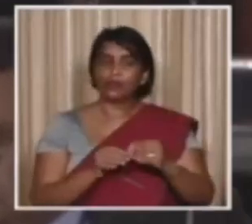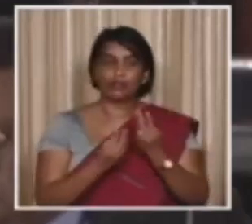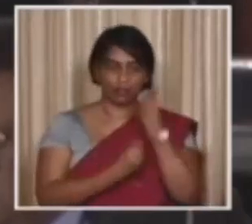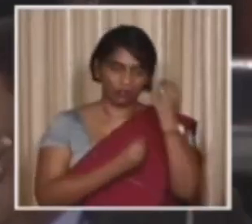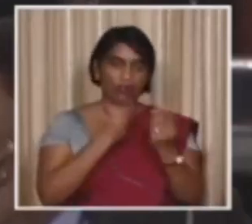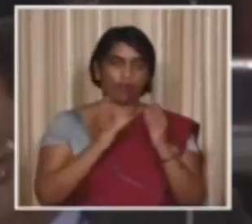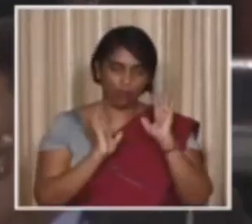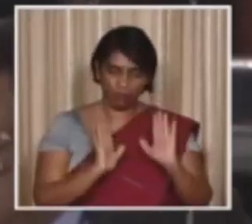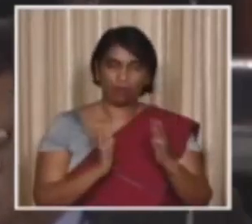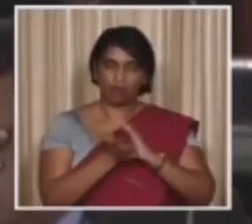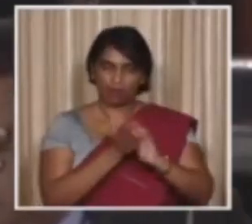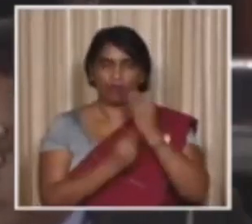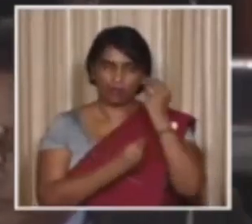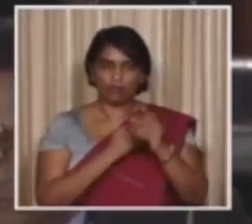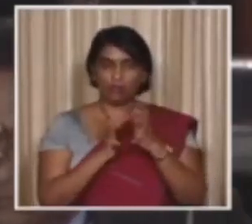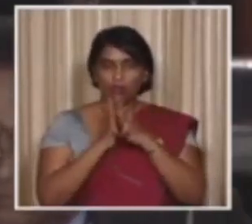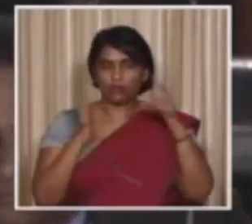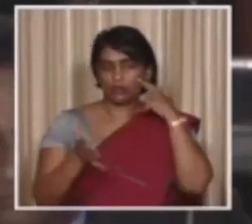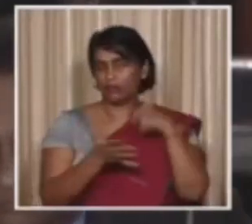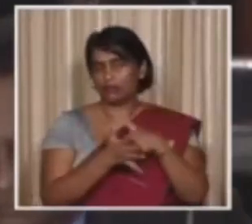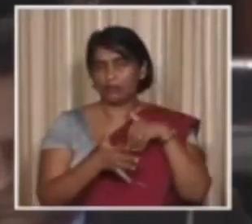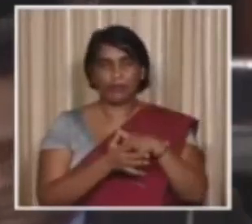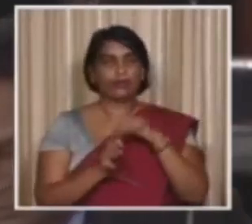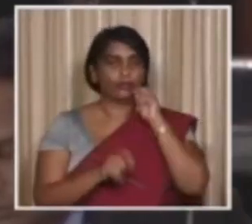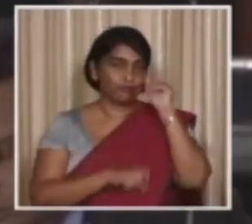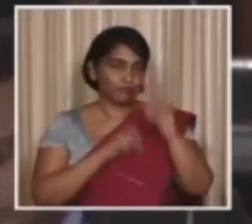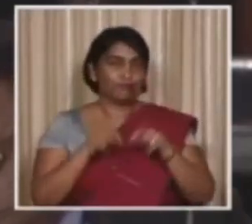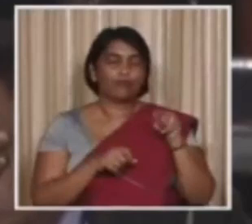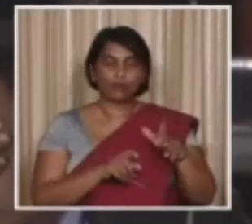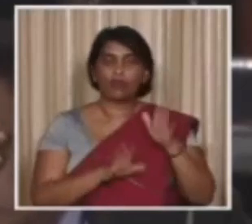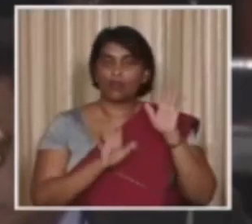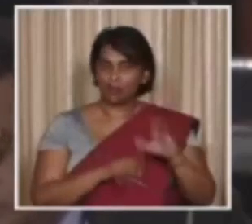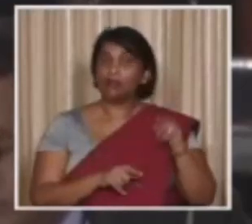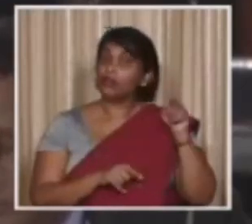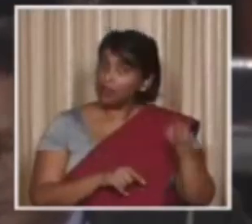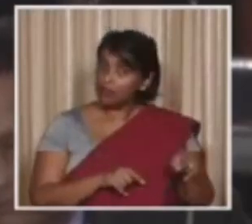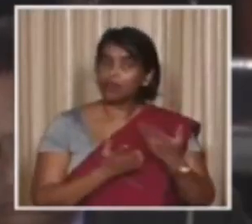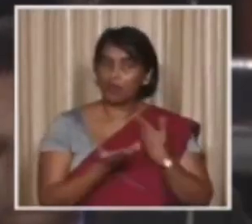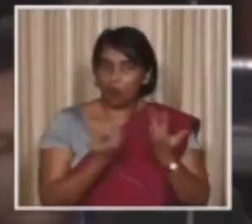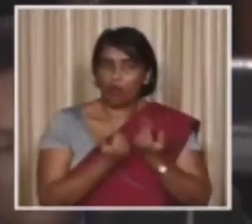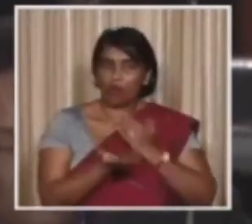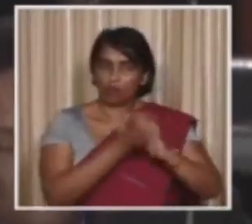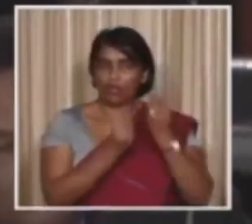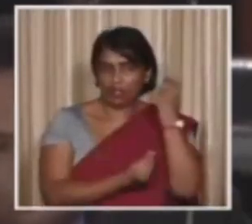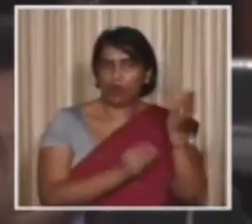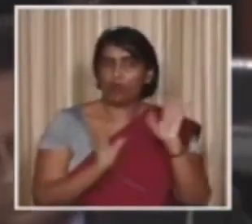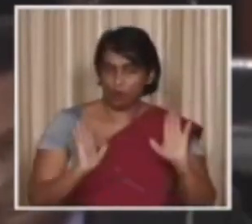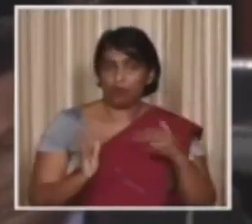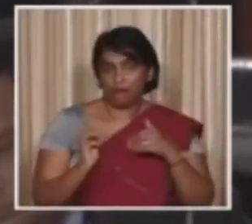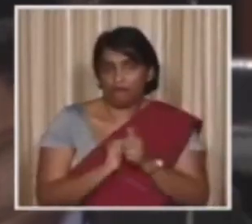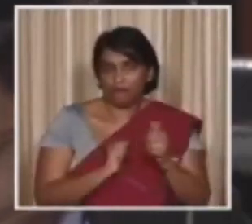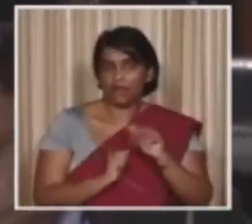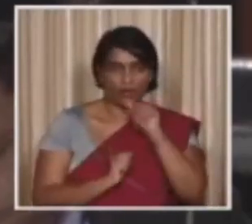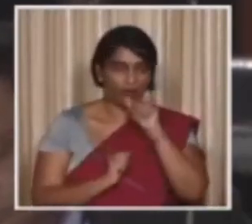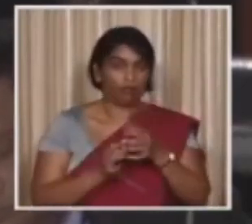ඕනේ. මේ තුල විශාල වශයෙන් අසහනයට පත්වෙච්ච පීඩනපත්වෙච්ච ජනතාවක් ඉන්නවා. ඒකට අවශ්‍ය උදව්ව දෙන්න ඕනේ. ඒක අපි කරන්න ඕනේ. ඒක